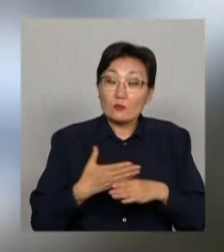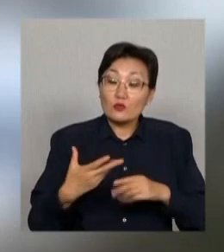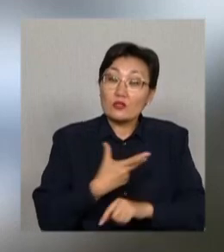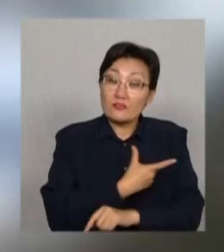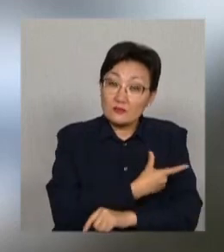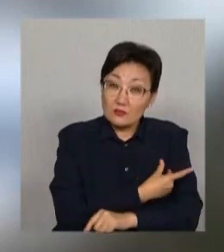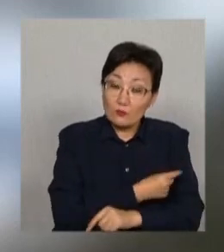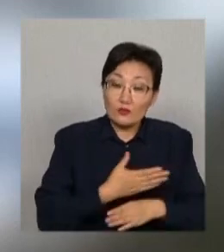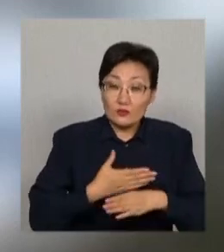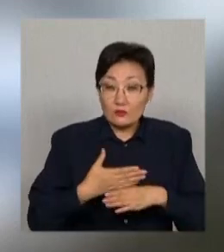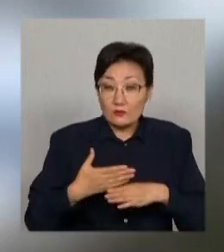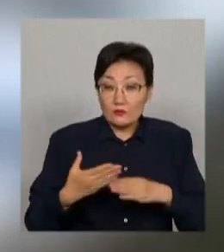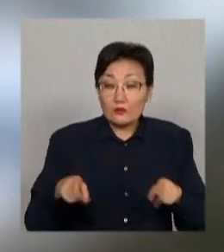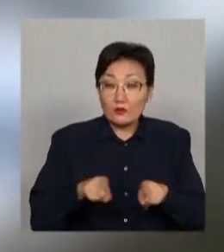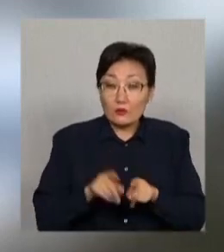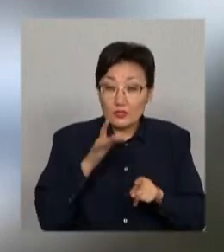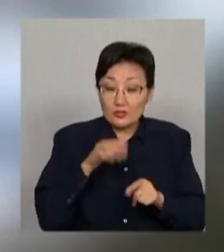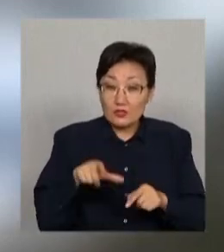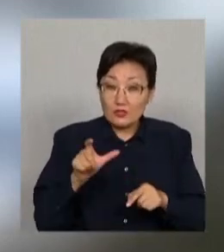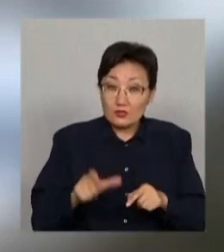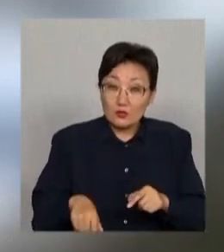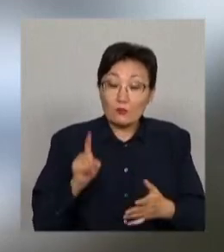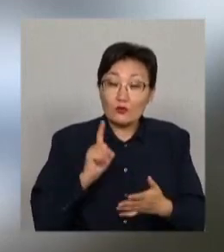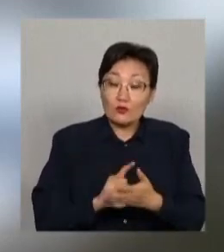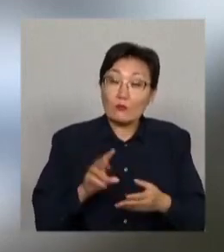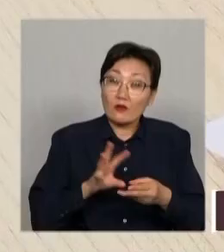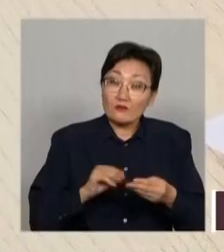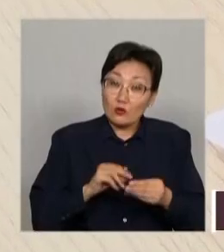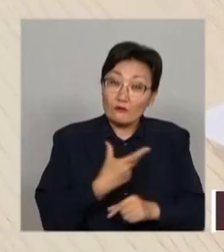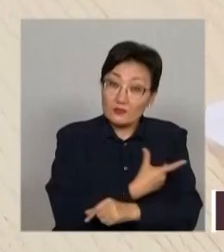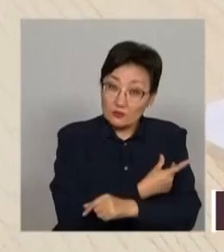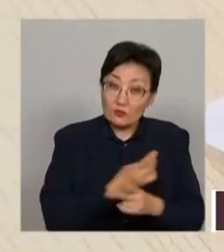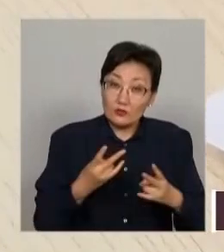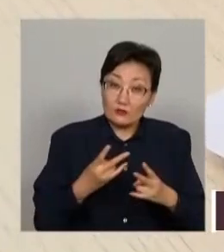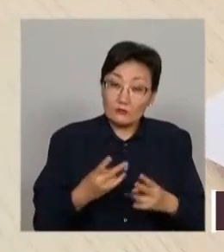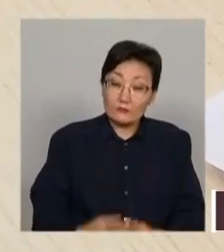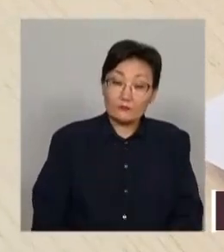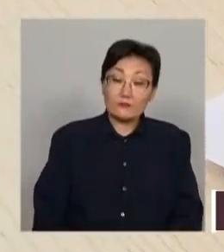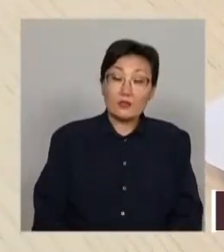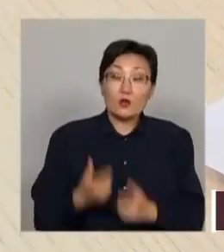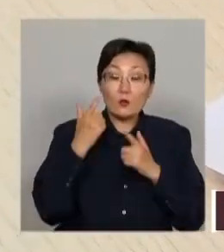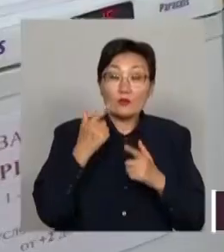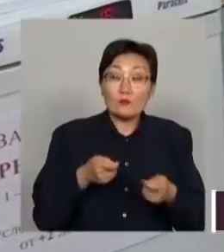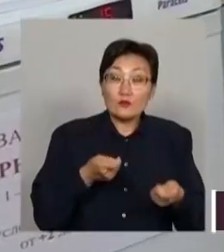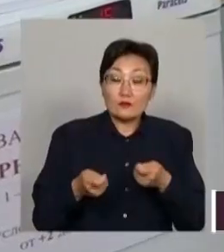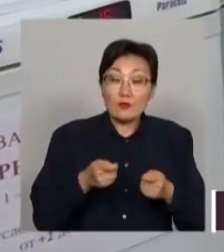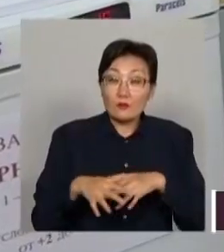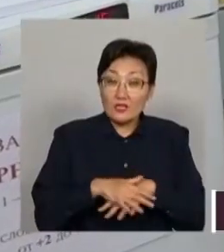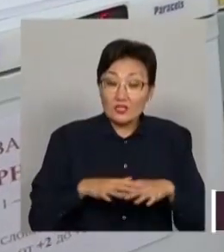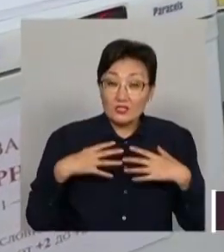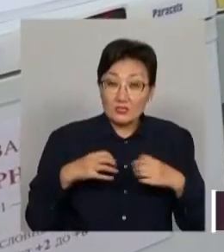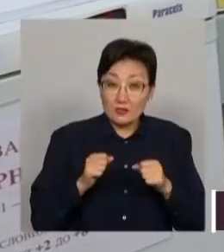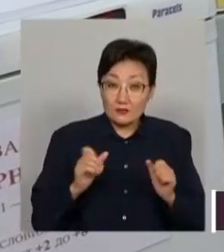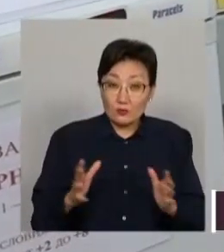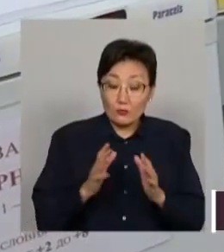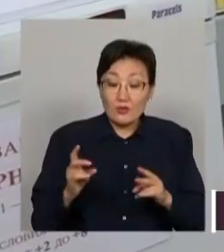вакцинации, спустя такое время человек должен принимать повторную вакцину. Как сообщили в Управлении общественного